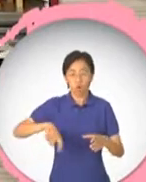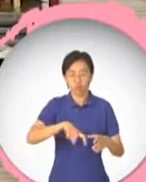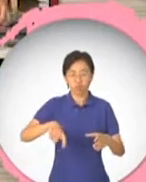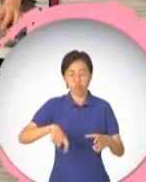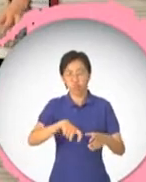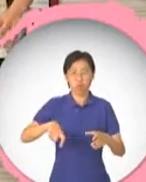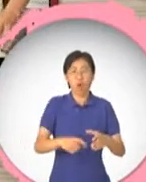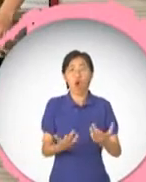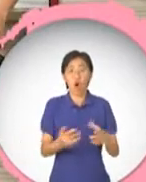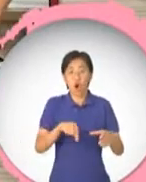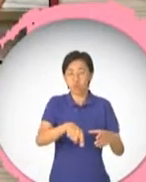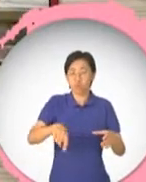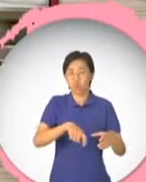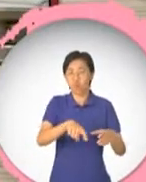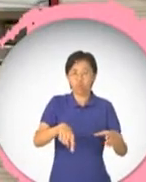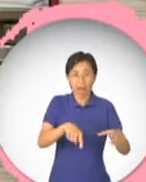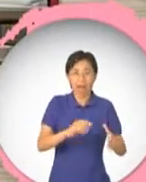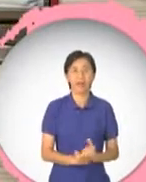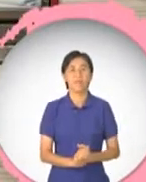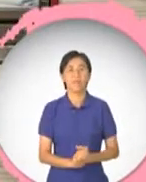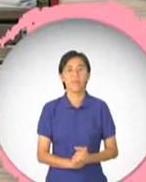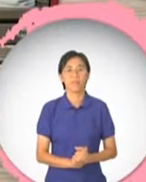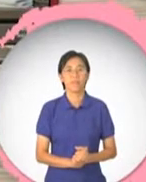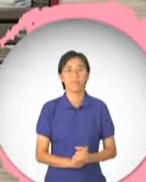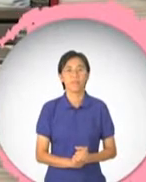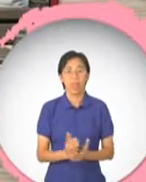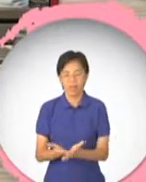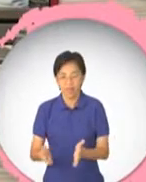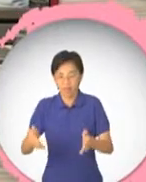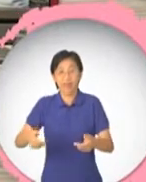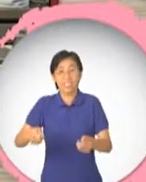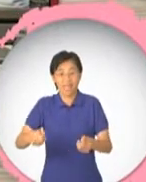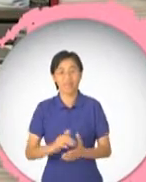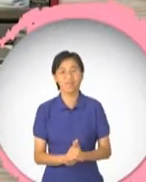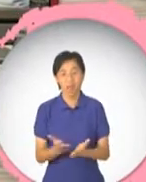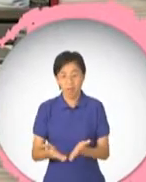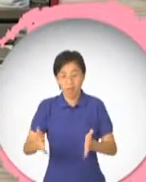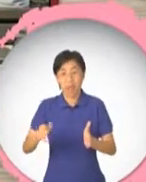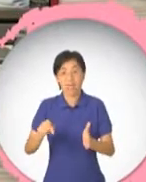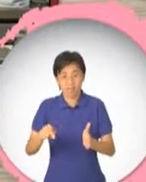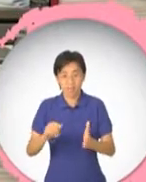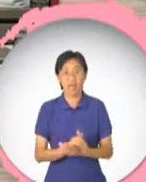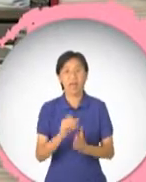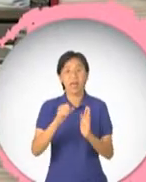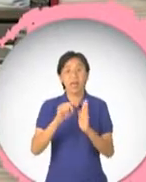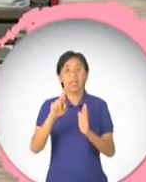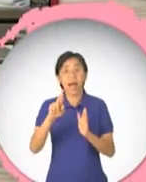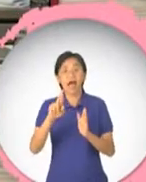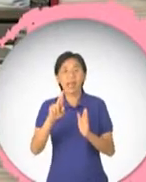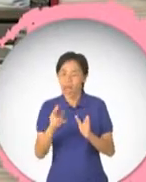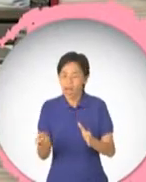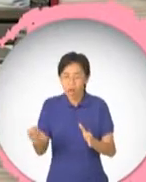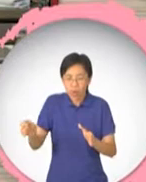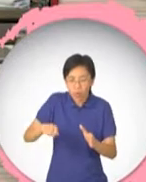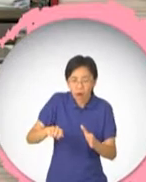เราก็มาดูการเตรียมภาชนะนะคะเพราะว่าสูตรนี้เนี่ยไม่ได้ใช้สารเสริมคุณภาพเพราะฉะนั้นทำเสร็จเรียบร้อยจะ